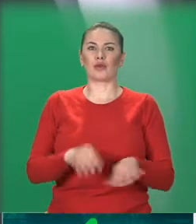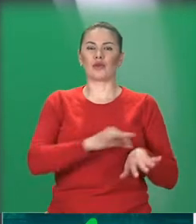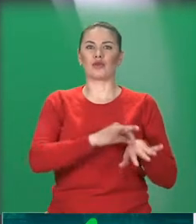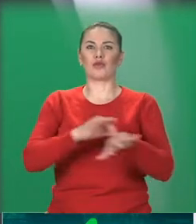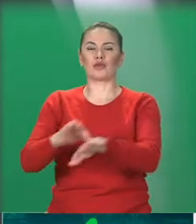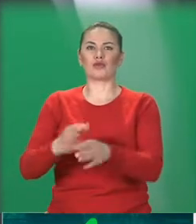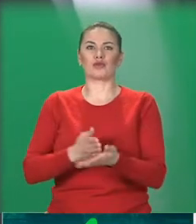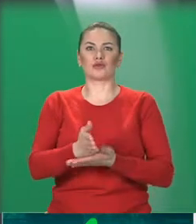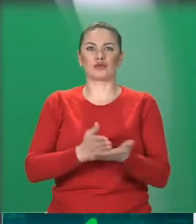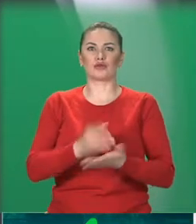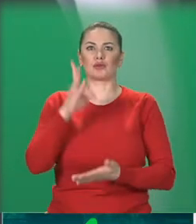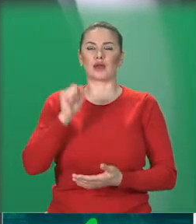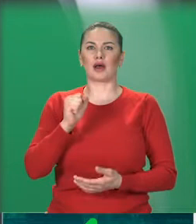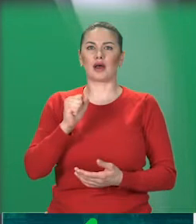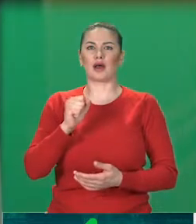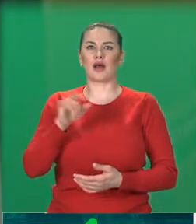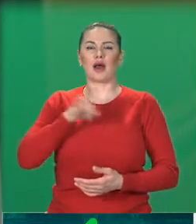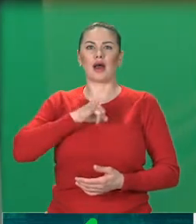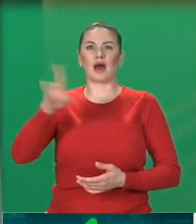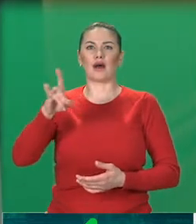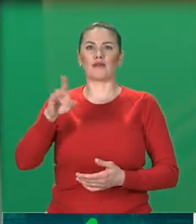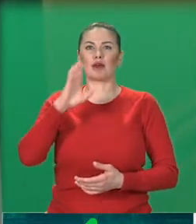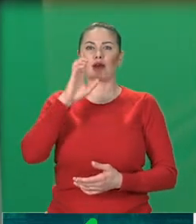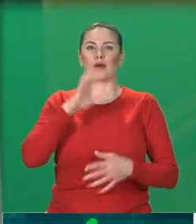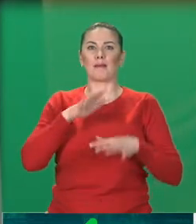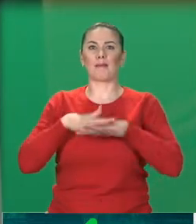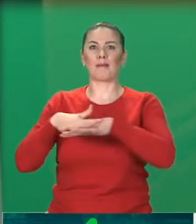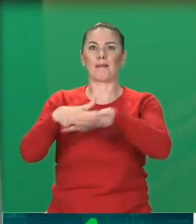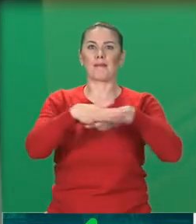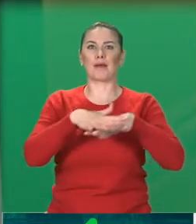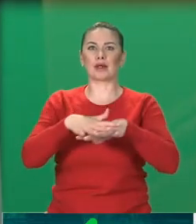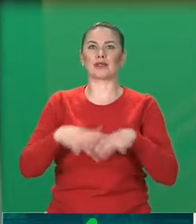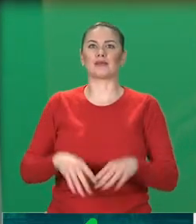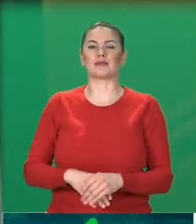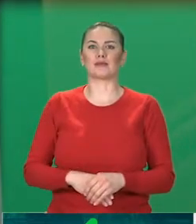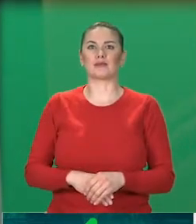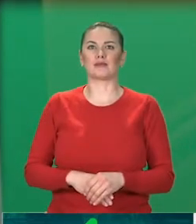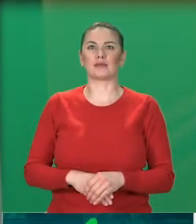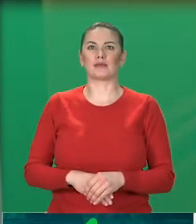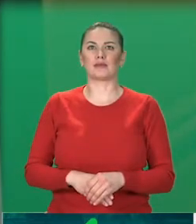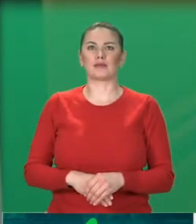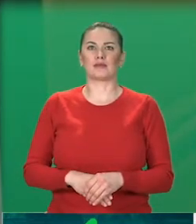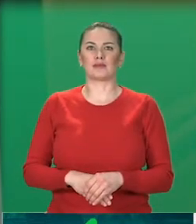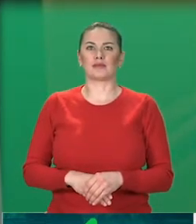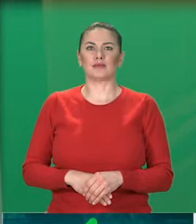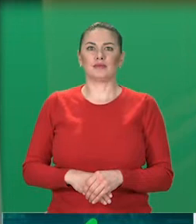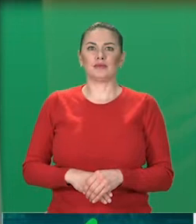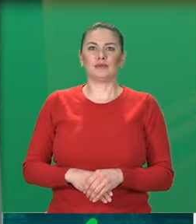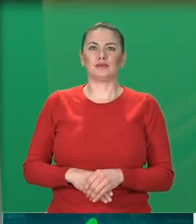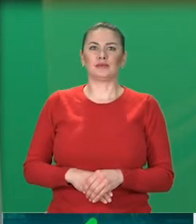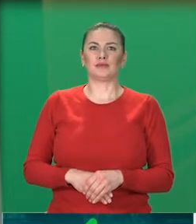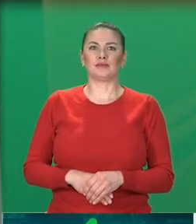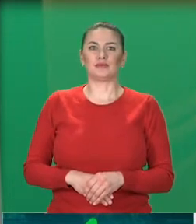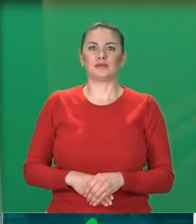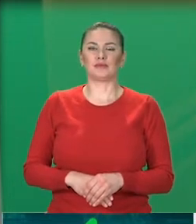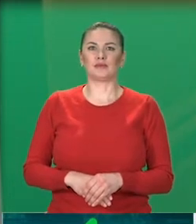объекте Костромской области – авиабазе. У них формировались снаряды и поставлялись на аэродром. Естественно,